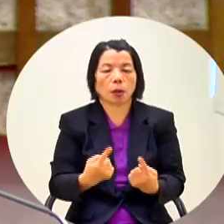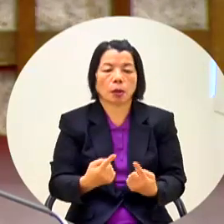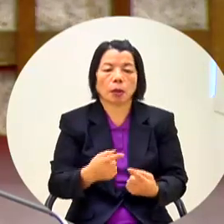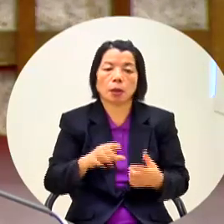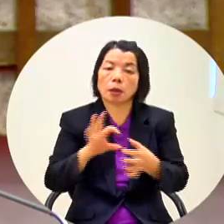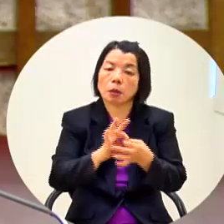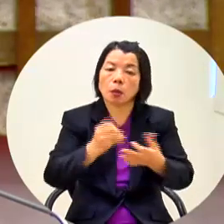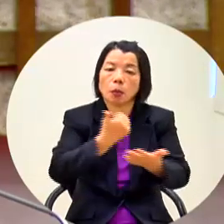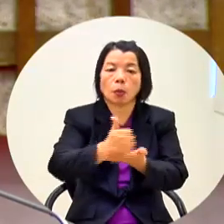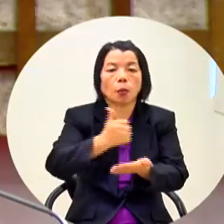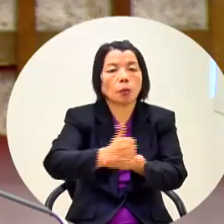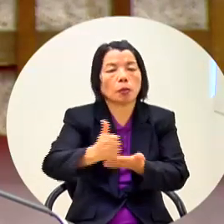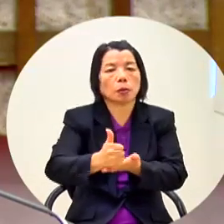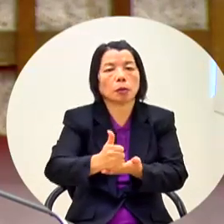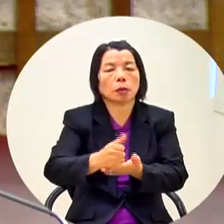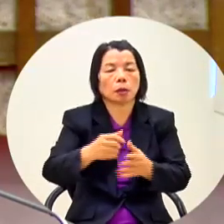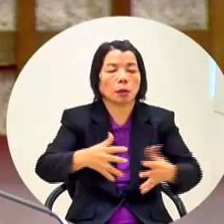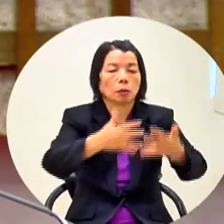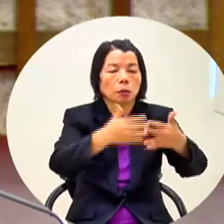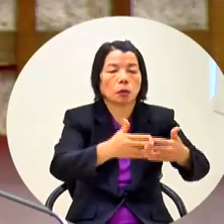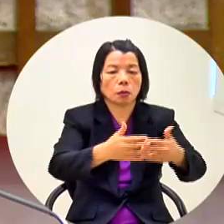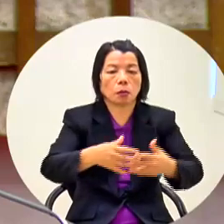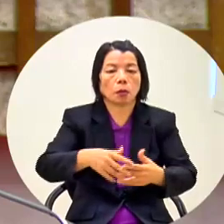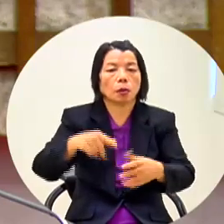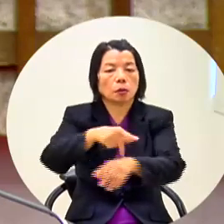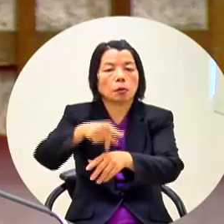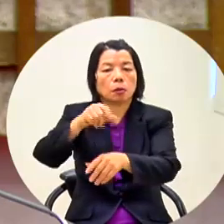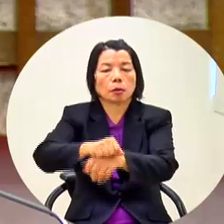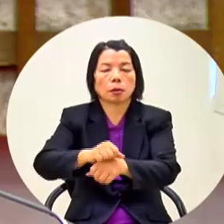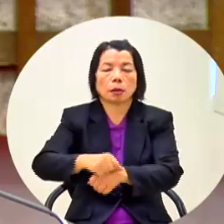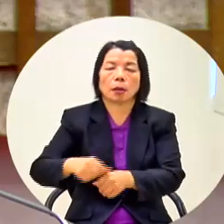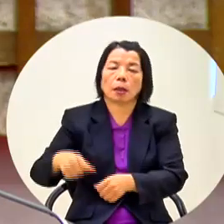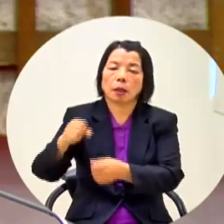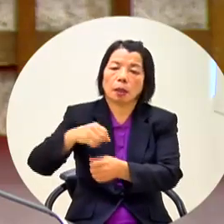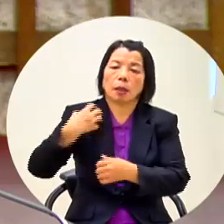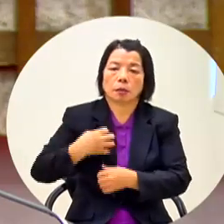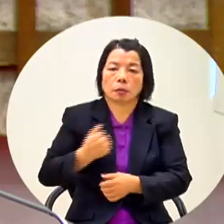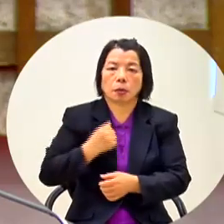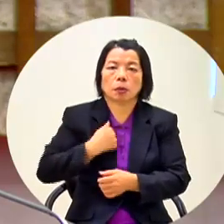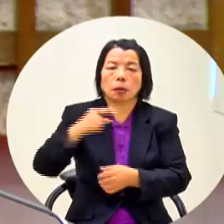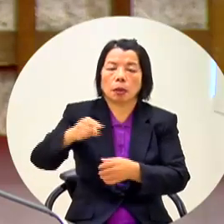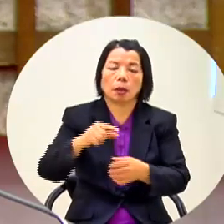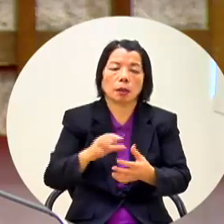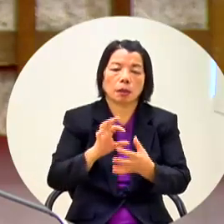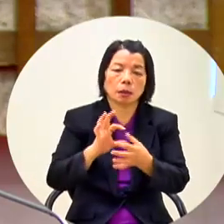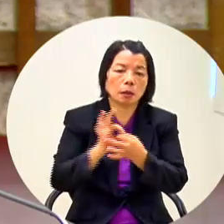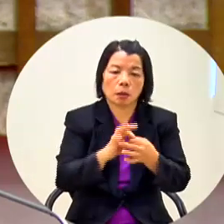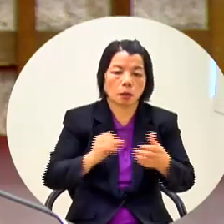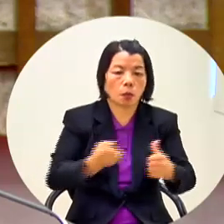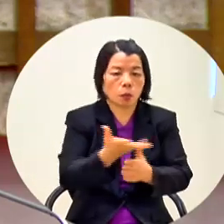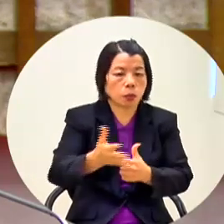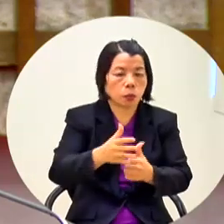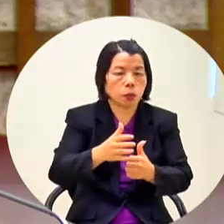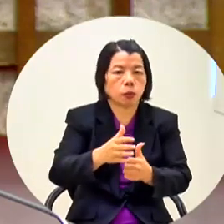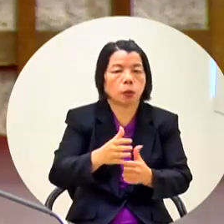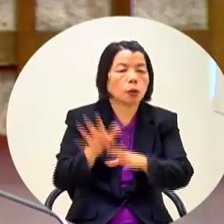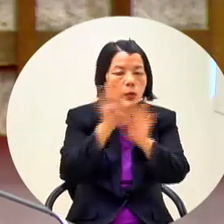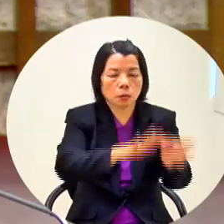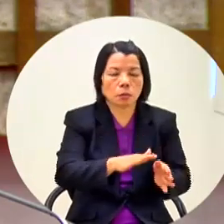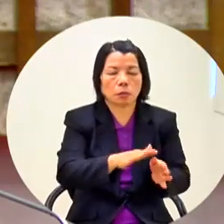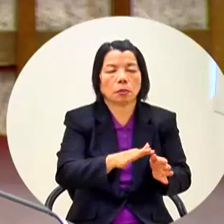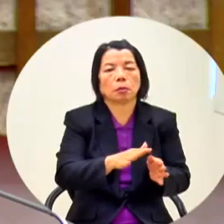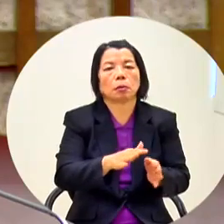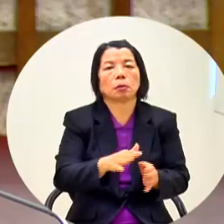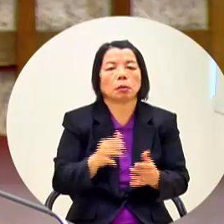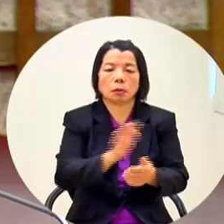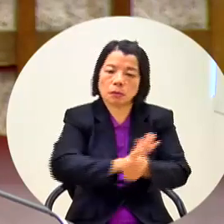哦，在中国大陆以及新加坡、加拿大呢，哈，普遍性因为疫情的影响，也希望呢，高雄市政